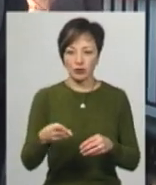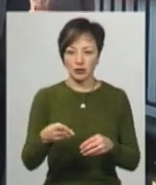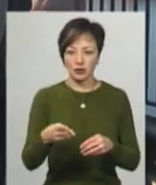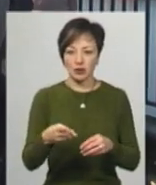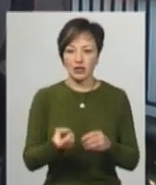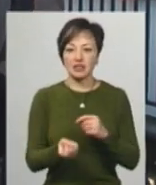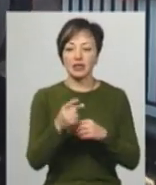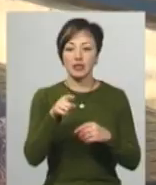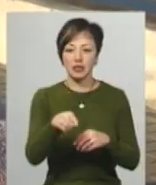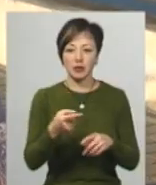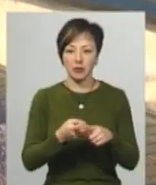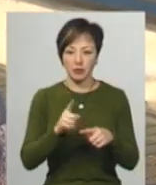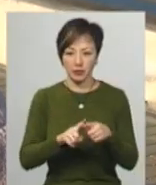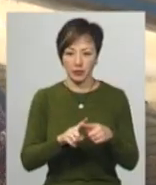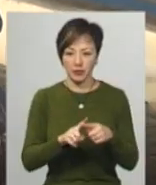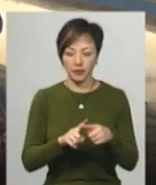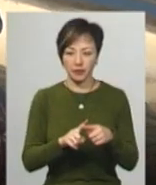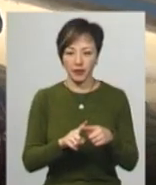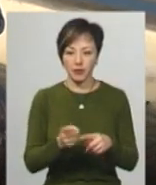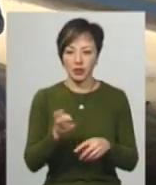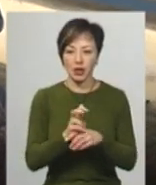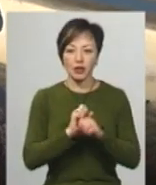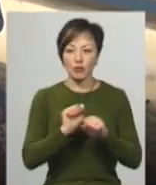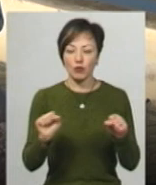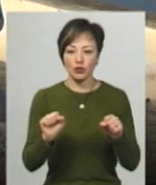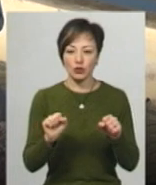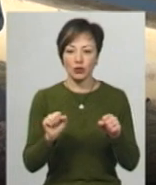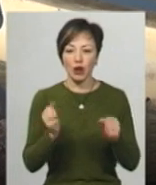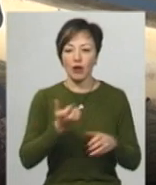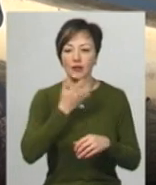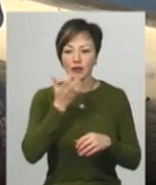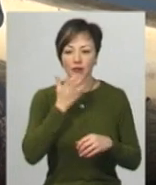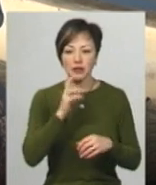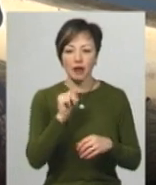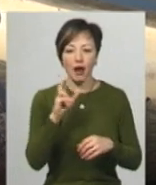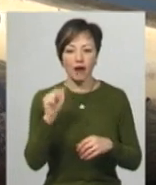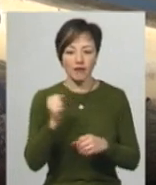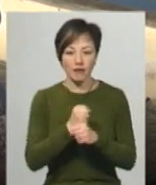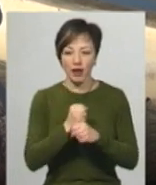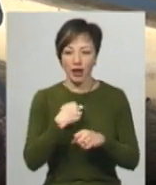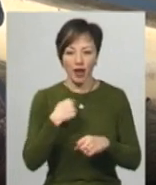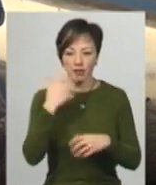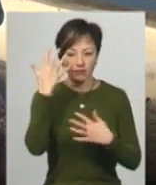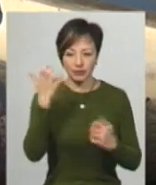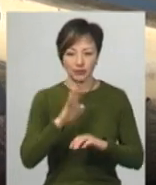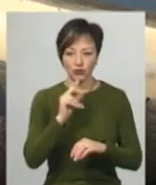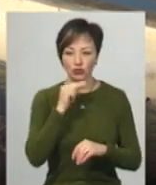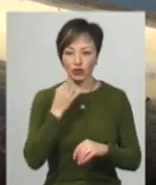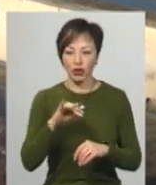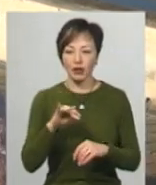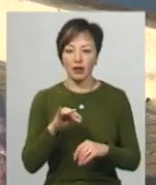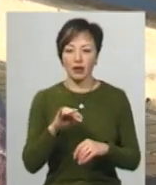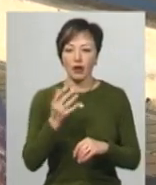звідки ти прийшла. Про це не знала. Напевно, те, що не можна обігріватися кавою, тому що я не фанатка чаю і